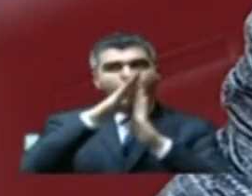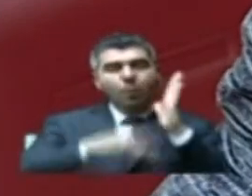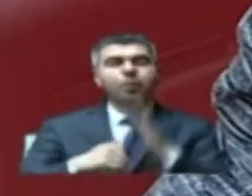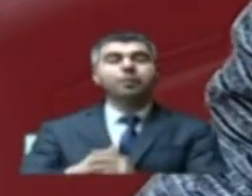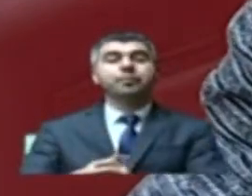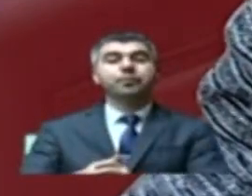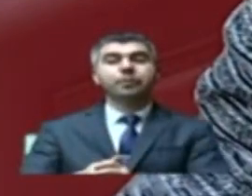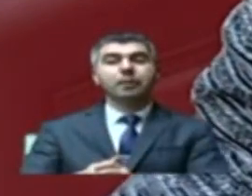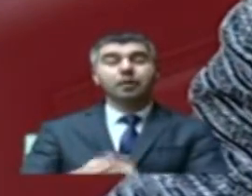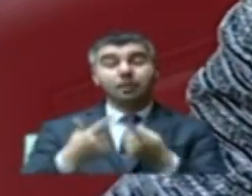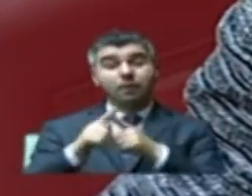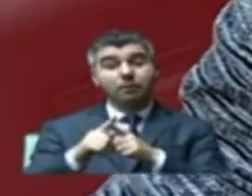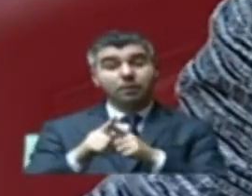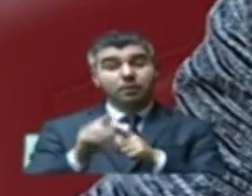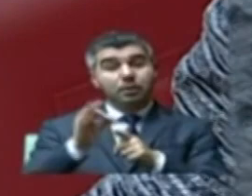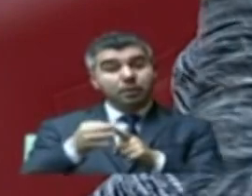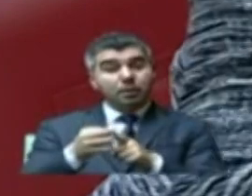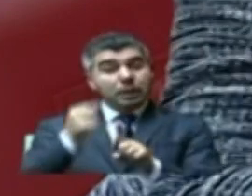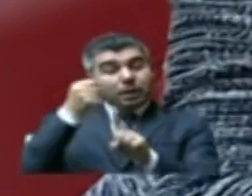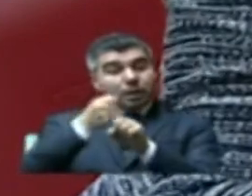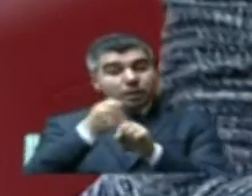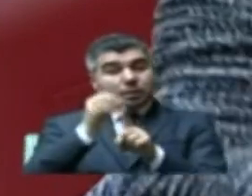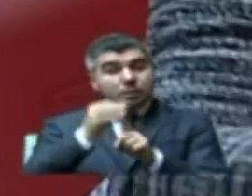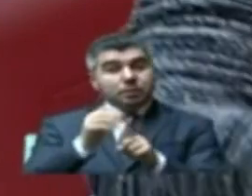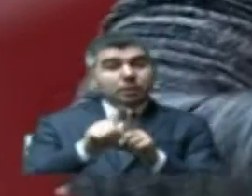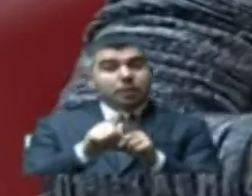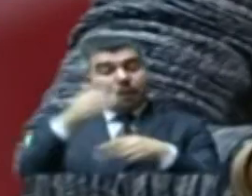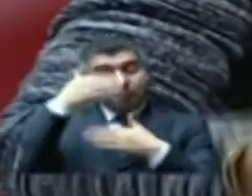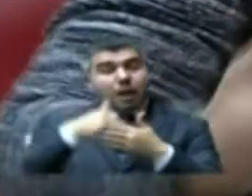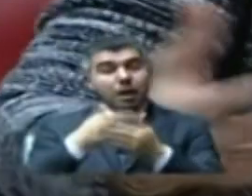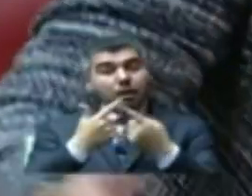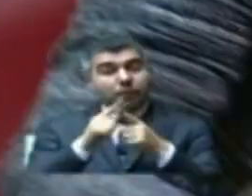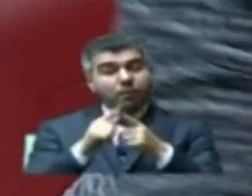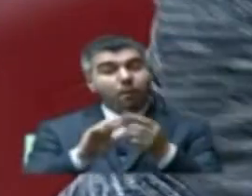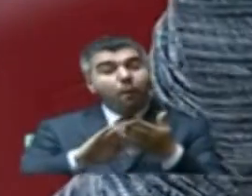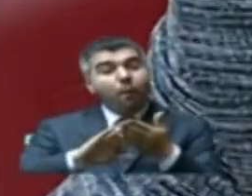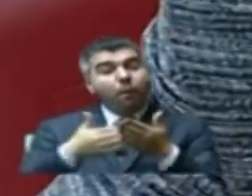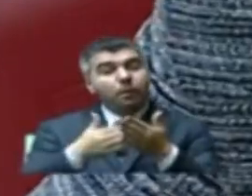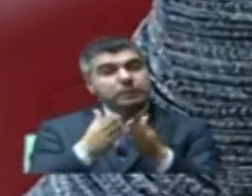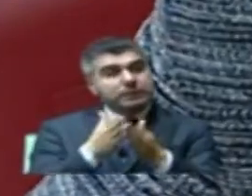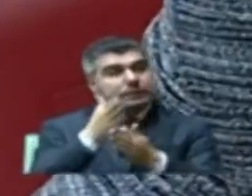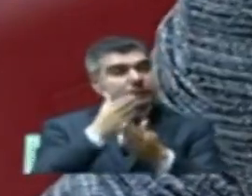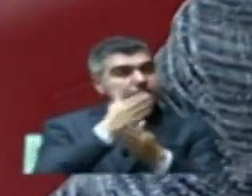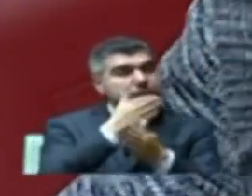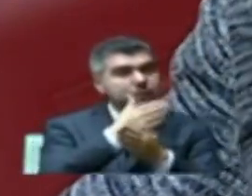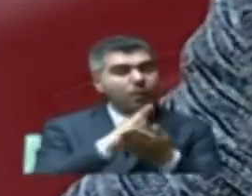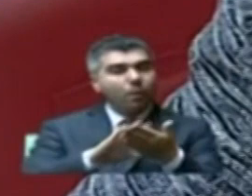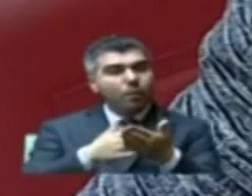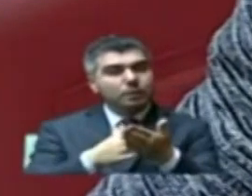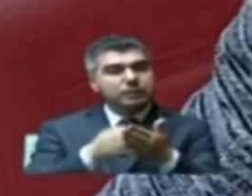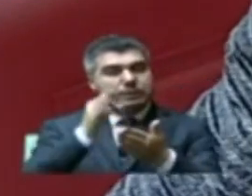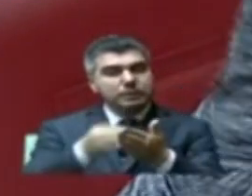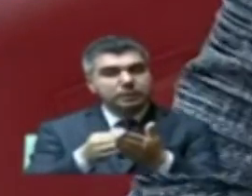الذي يجب أن نعمله هو أن نؤهل بلادنا باش اختصاصات لكل يعني قطاع ولكل سواء